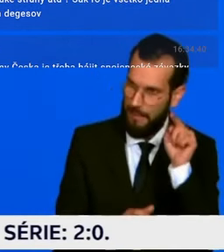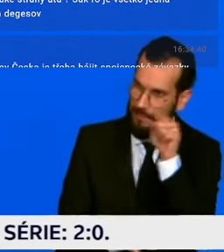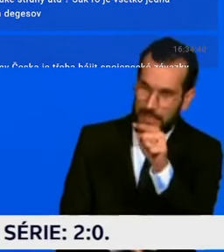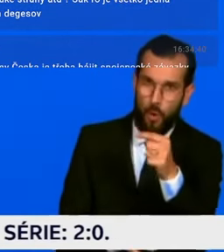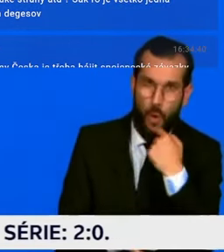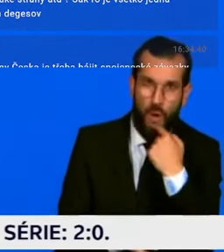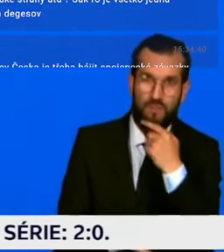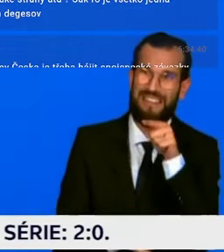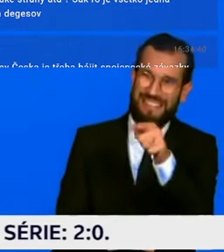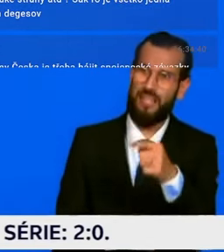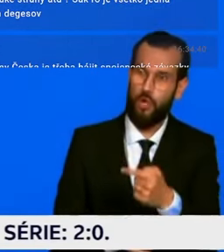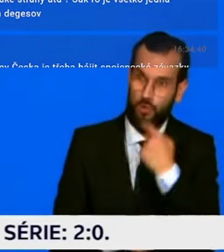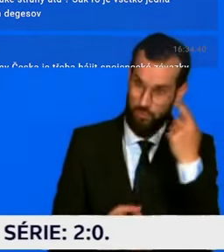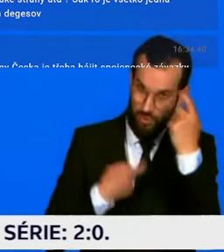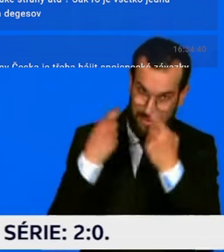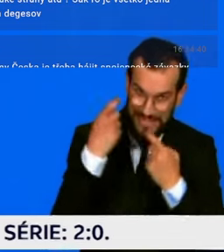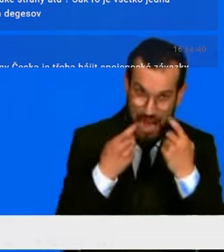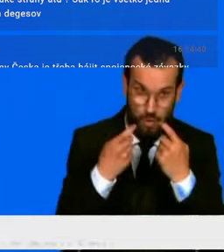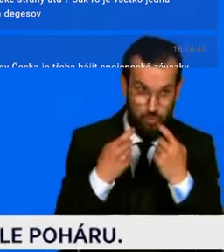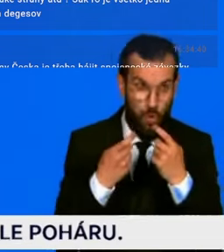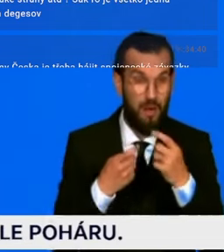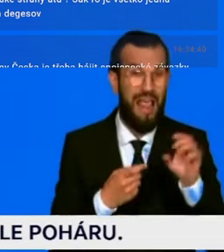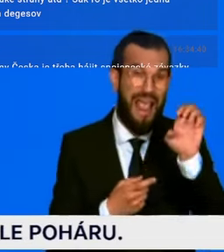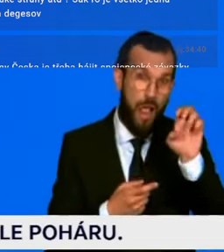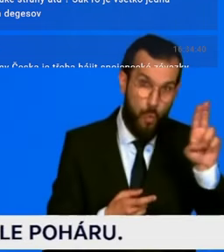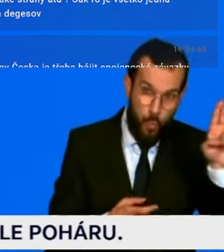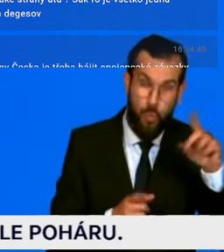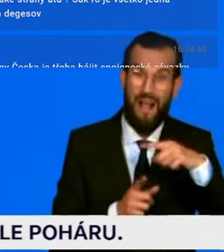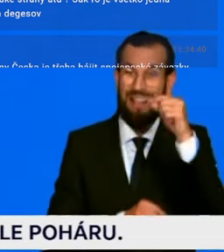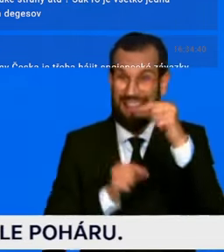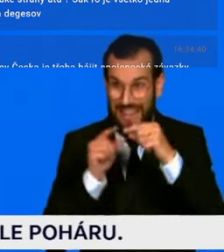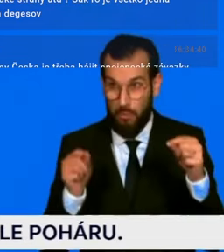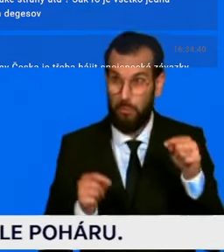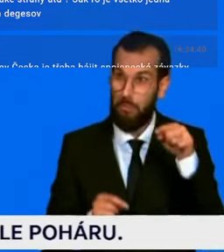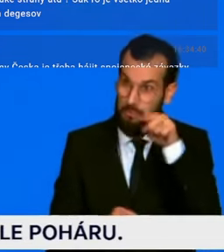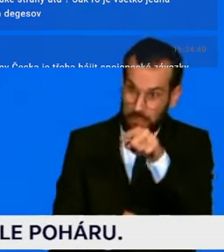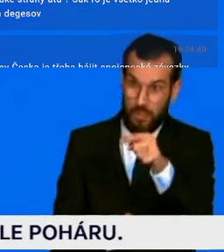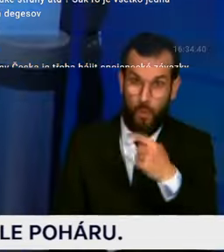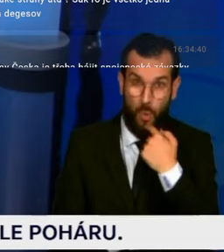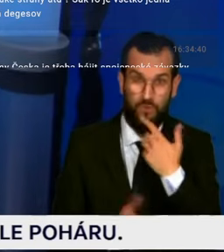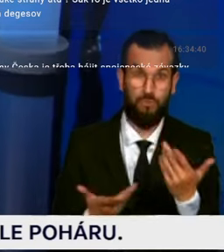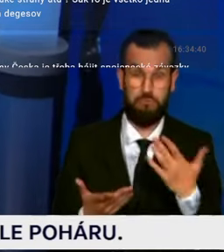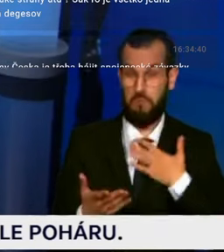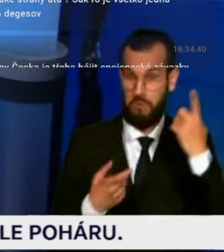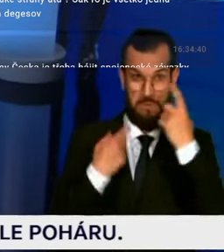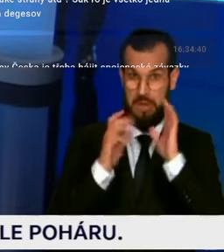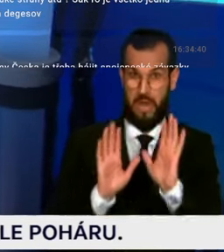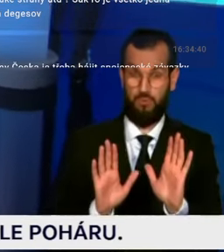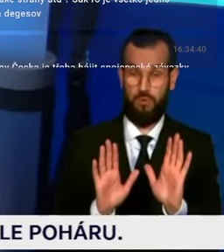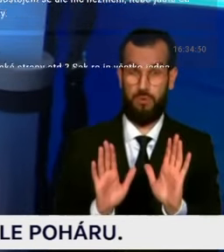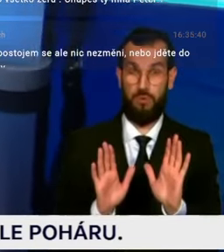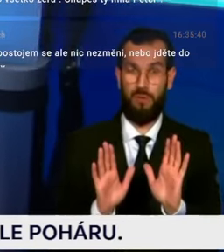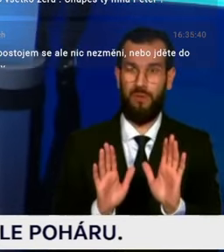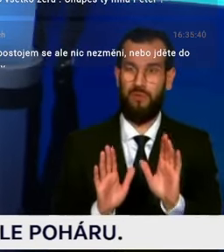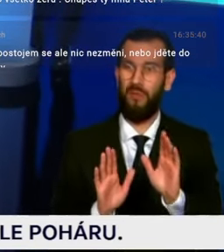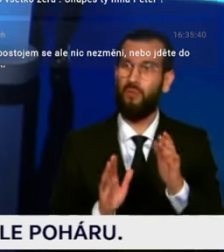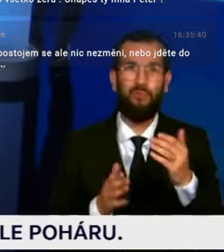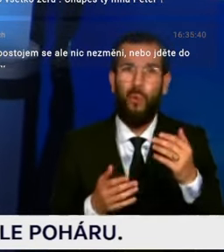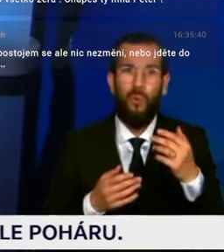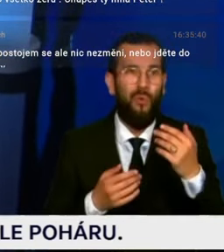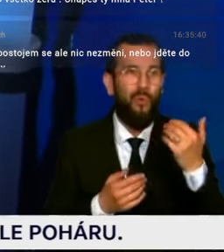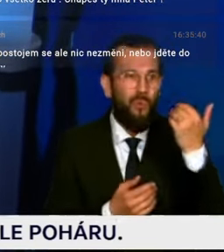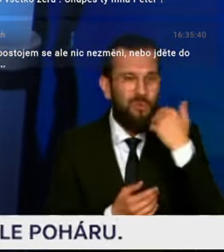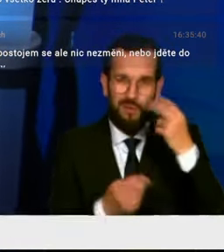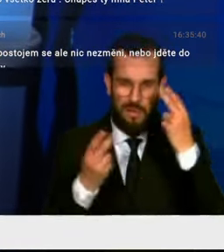jednoducho svojím postojom k týmto organizáciám to že ste pripravení prijať a tomu podľa môjho názoru nemôžu rozumieť ani voliči